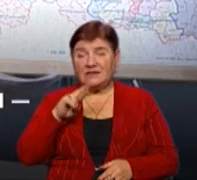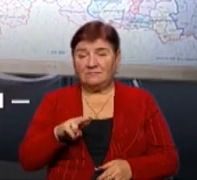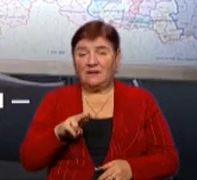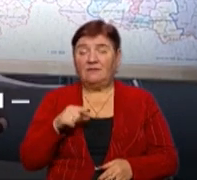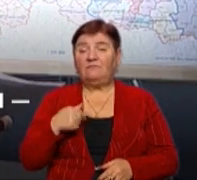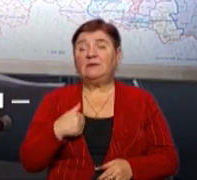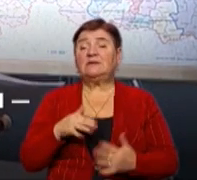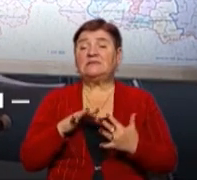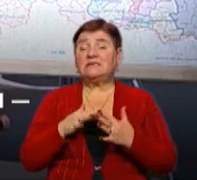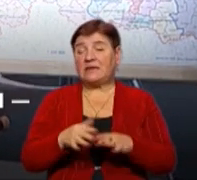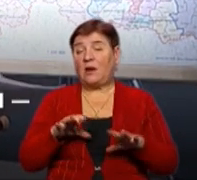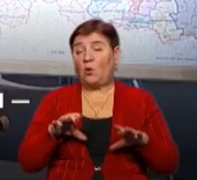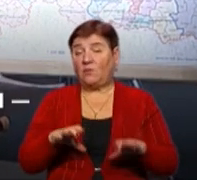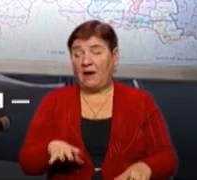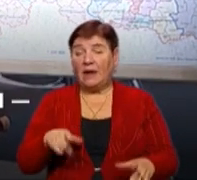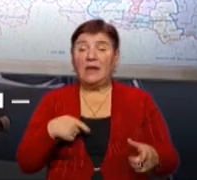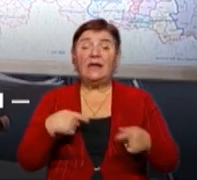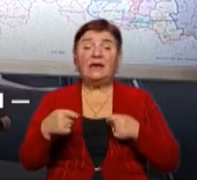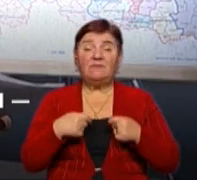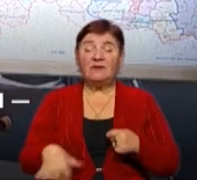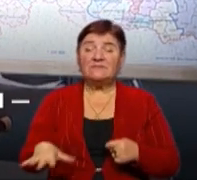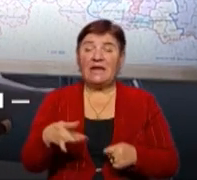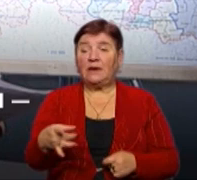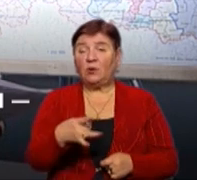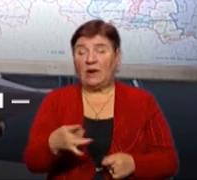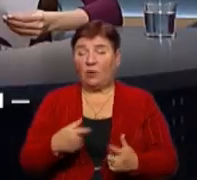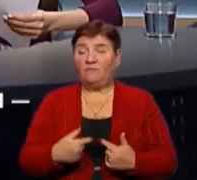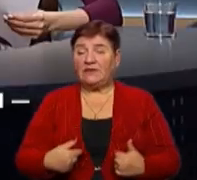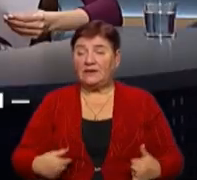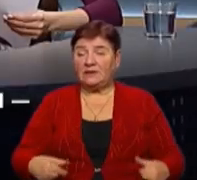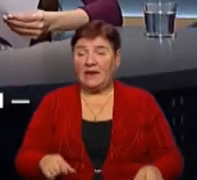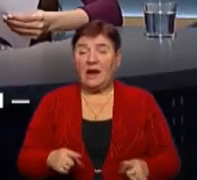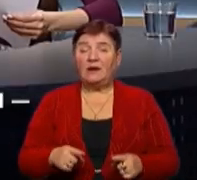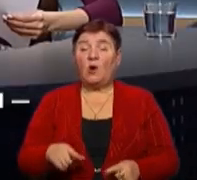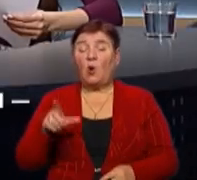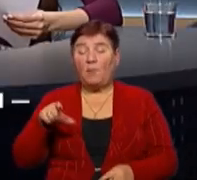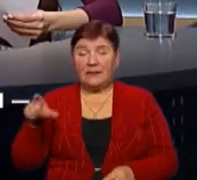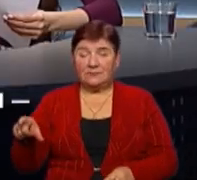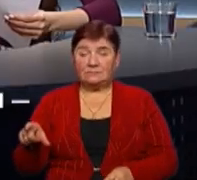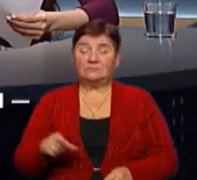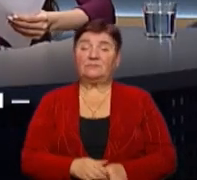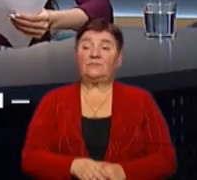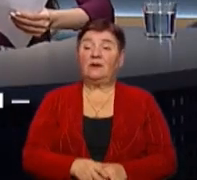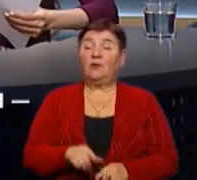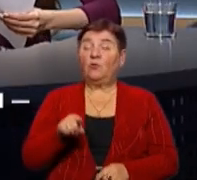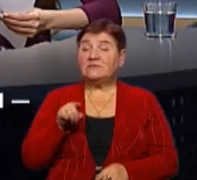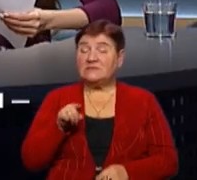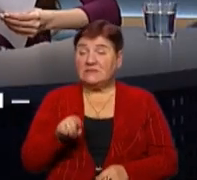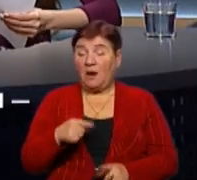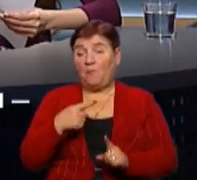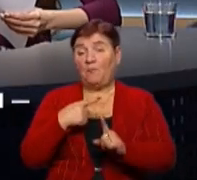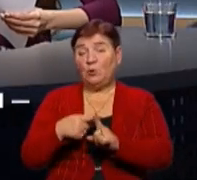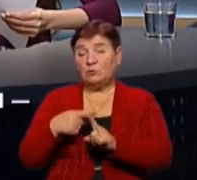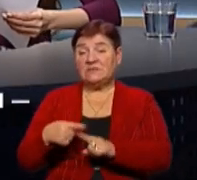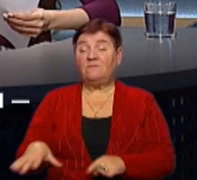голова, він же керівник регіональне відділення Всеукраїнської асоціації громад. От, власне, вони,